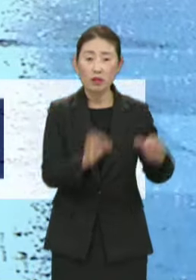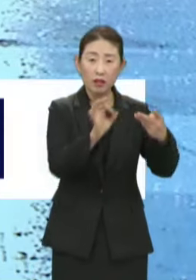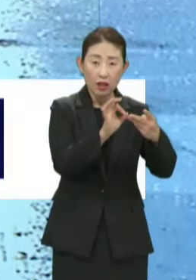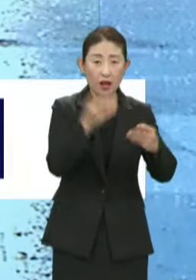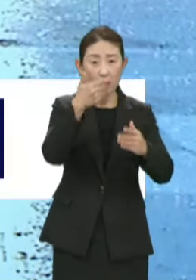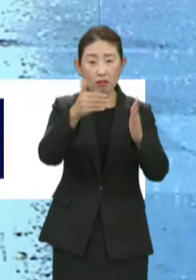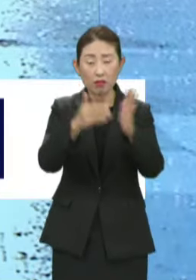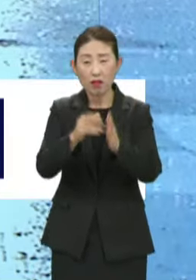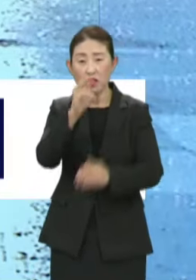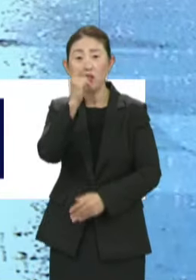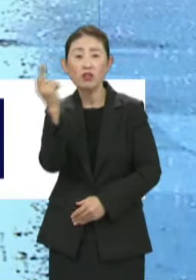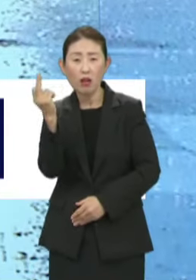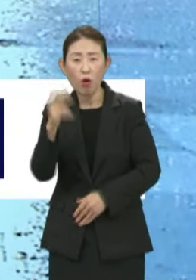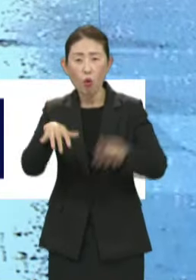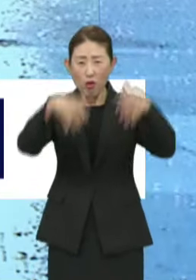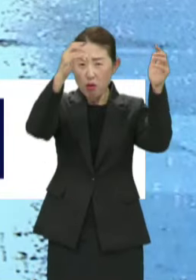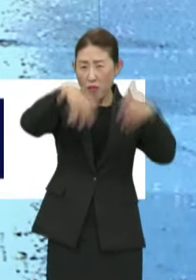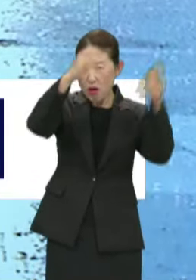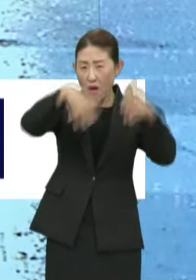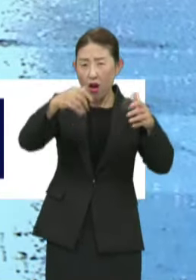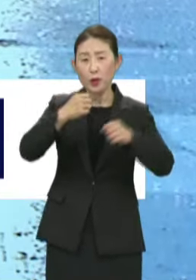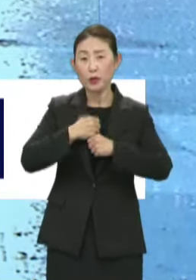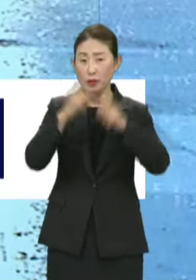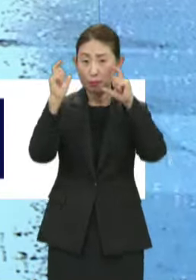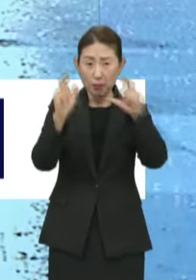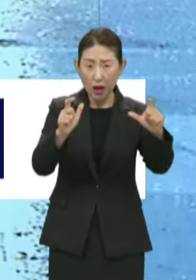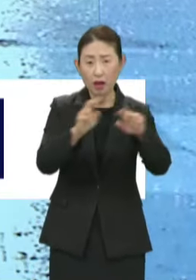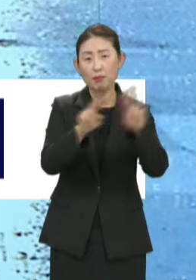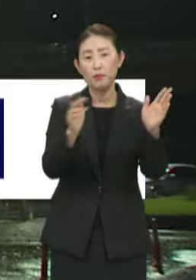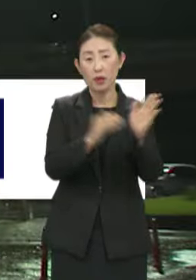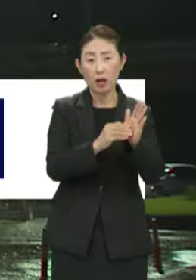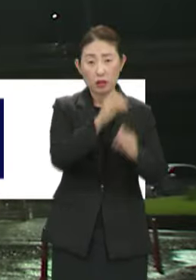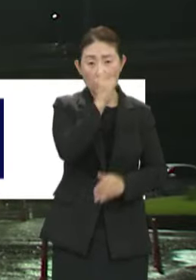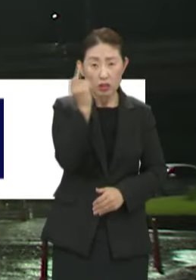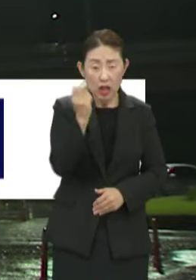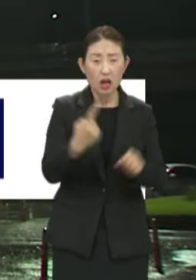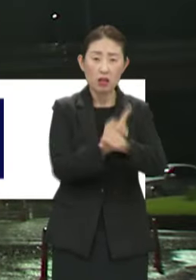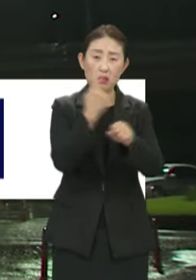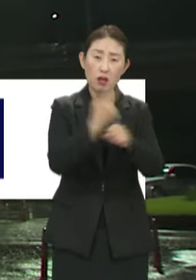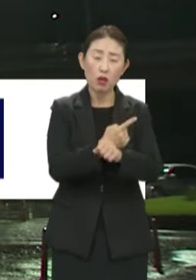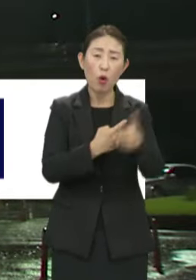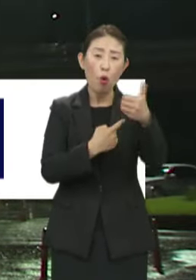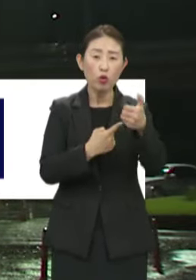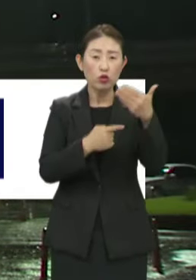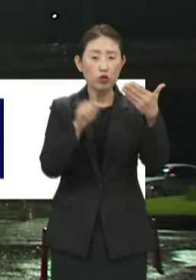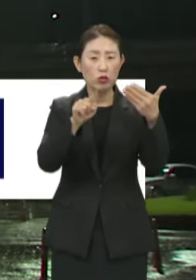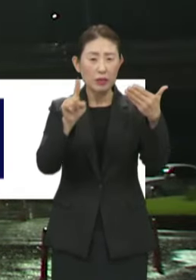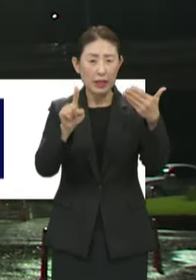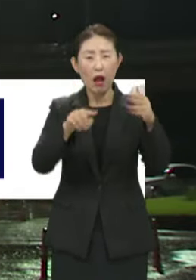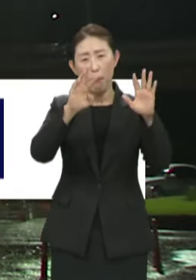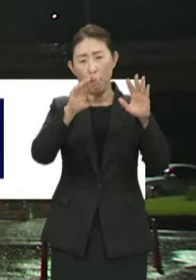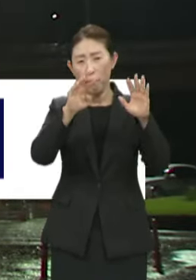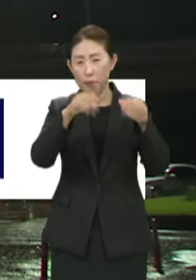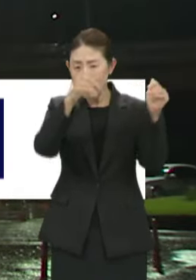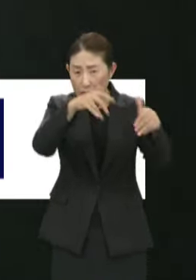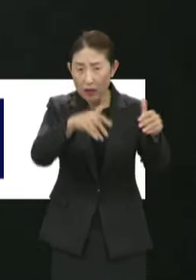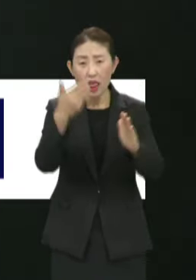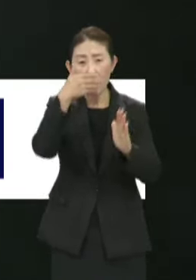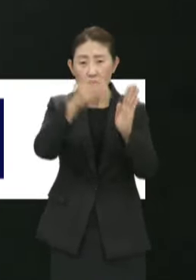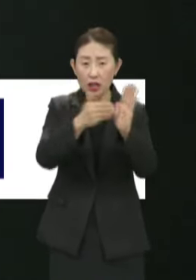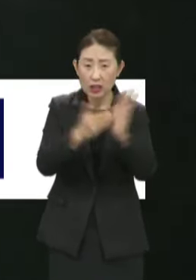태안과 당진, 서산에서 내려졌던 호우주의보는 해제됐지만 서산에서 시간당 최대 59.1mm,